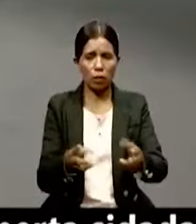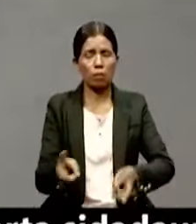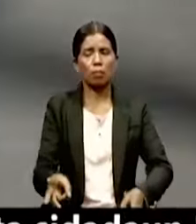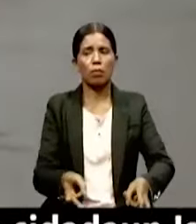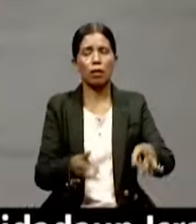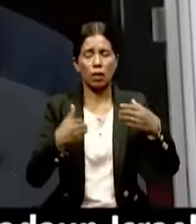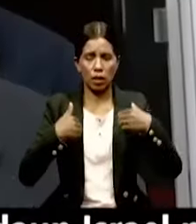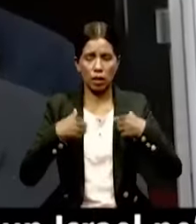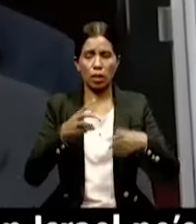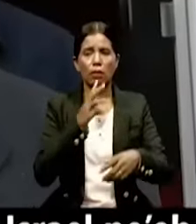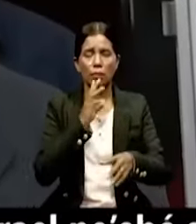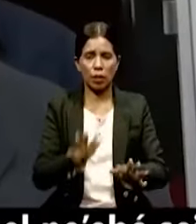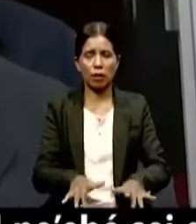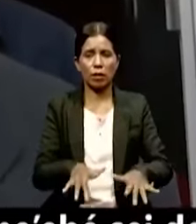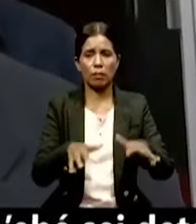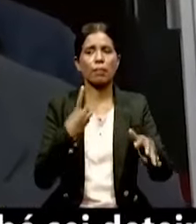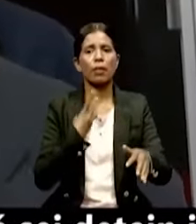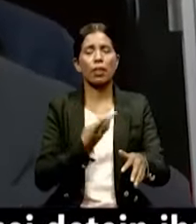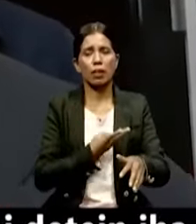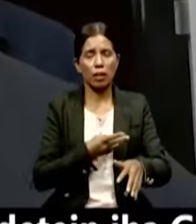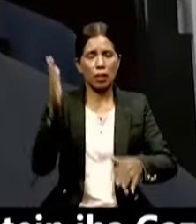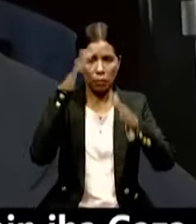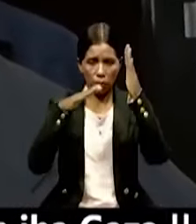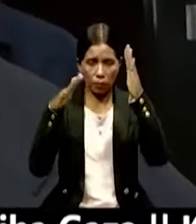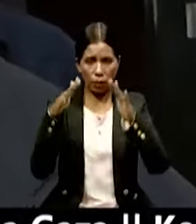hamos inundasaun. Ita ne problema maka